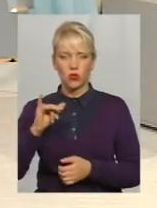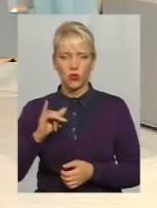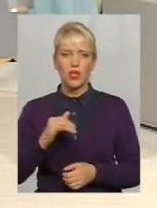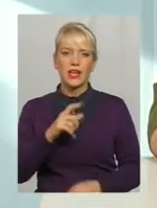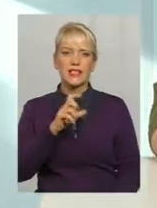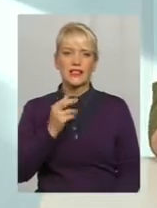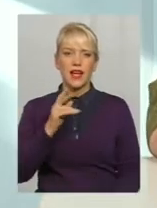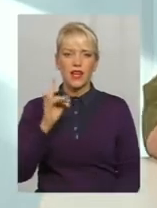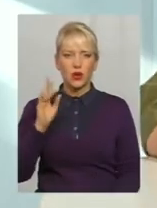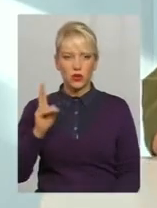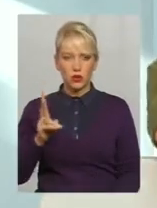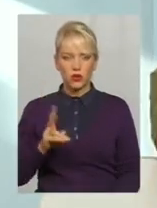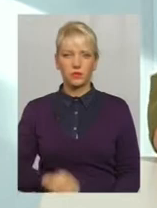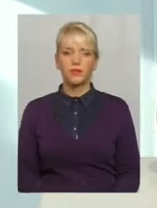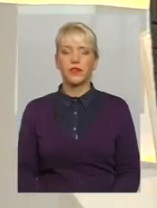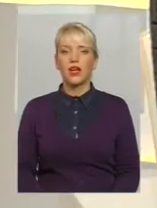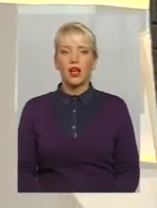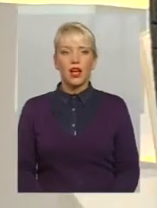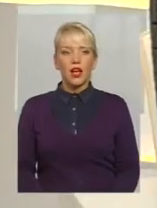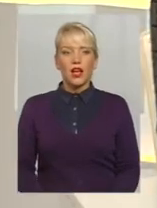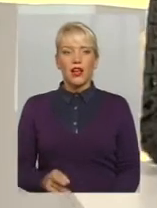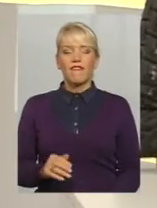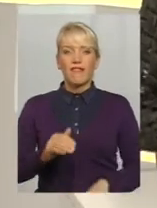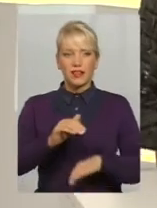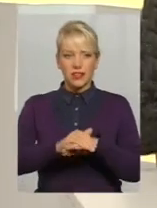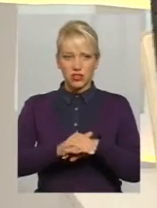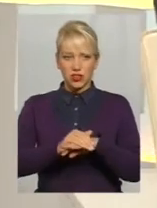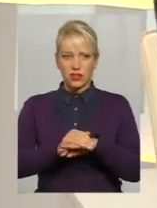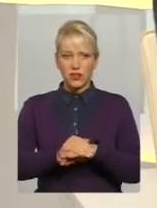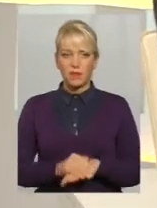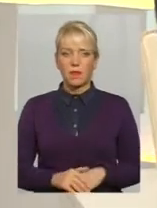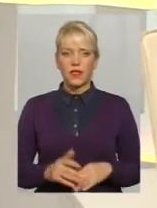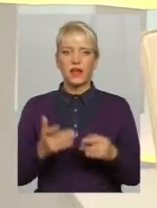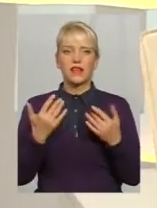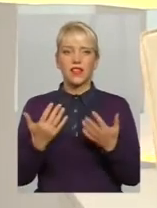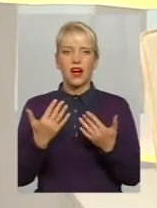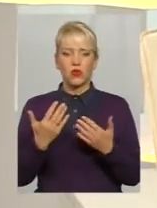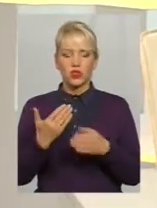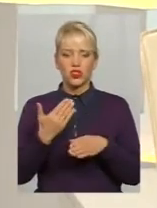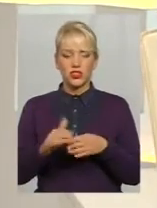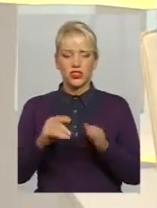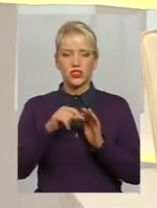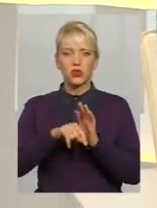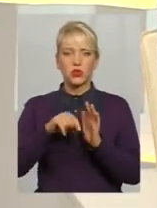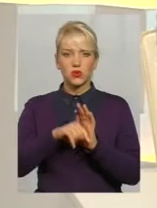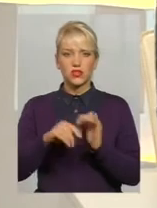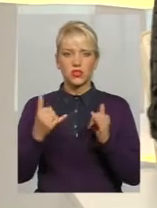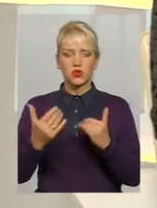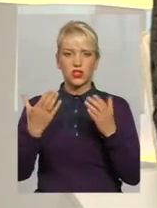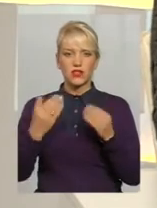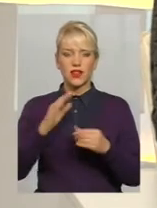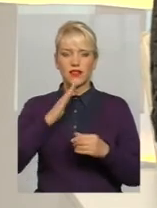здоров'я, пані Ольго. Власне, фактично, якої частини стосується на сьогоднішній день